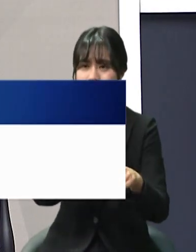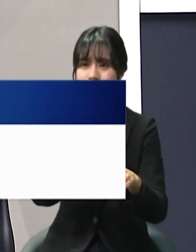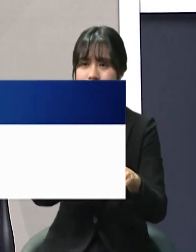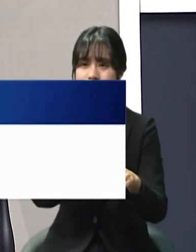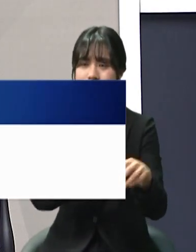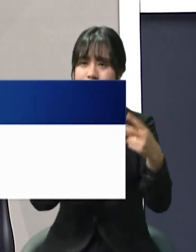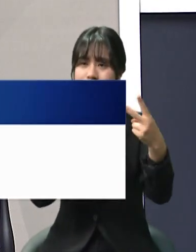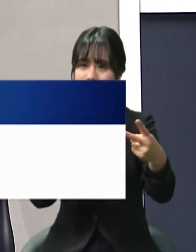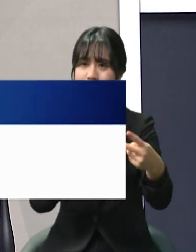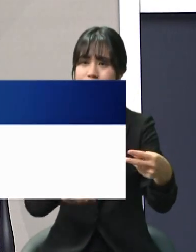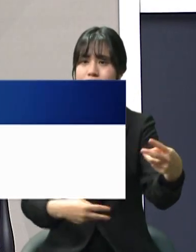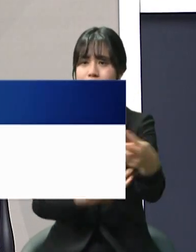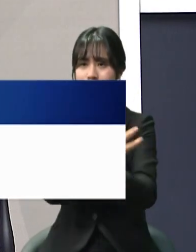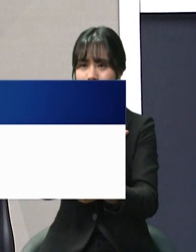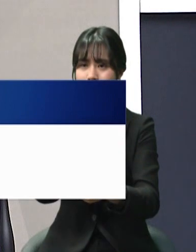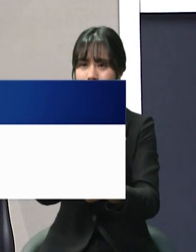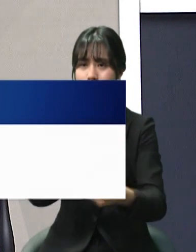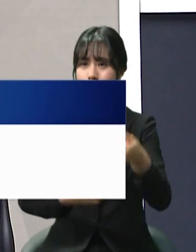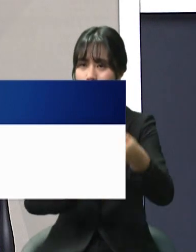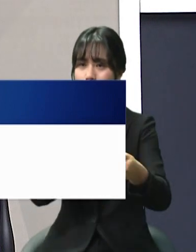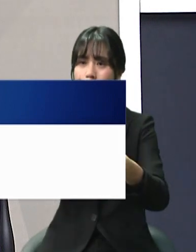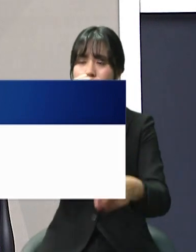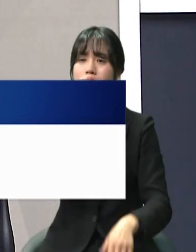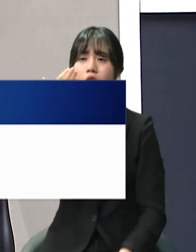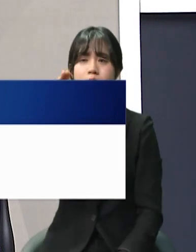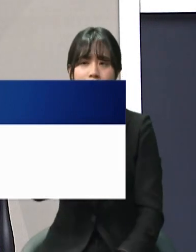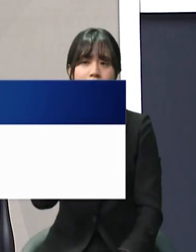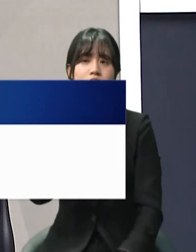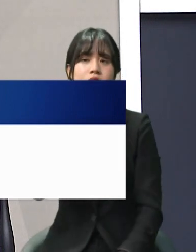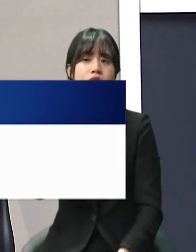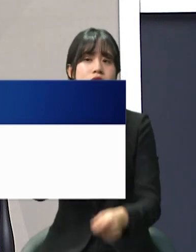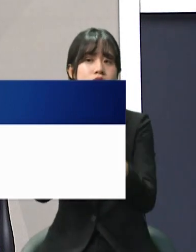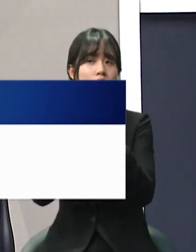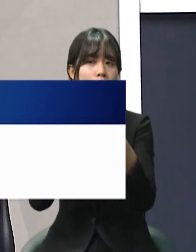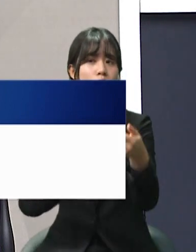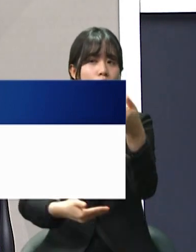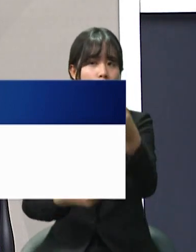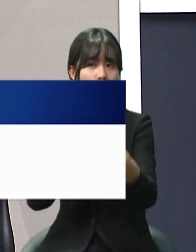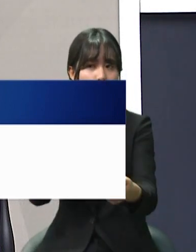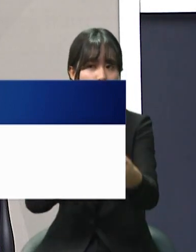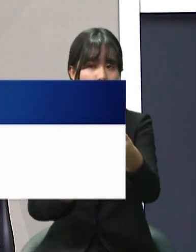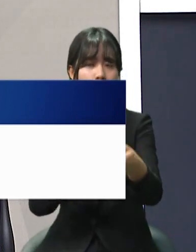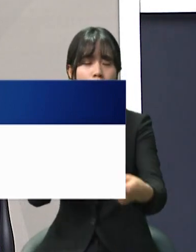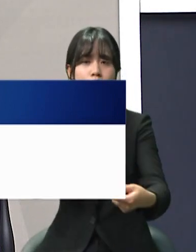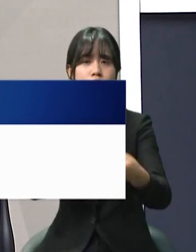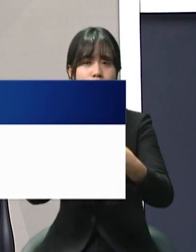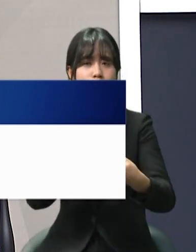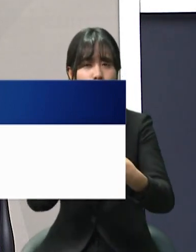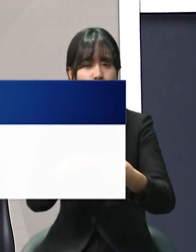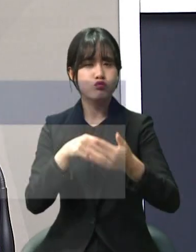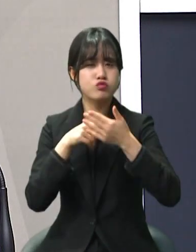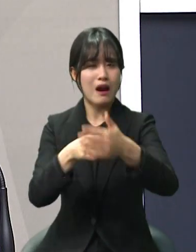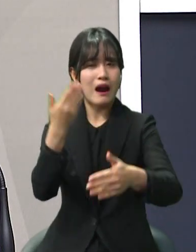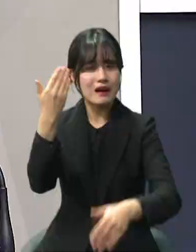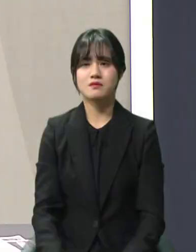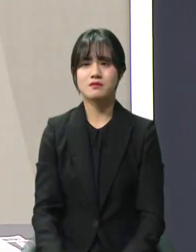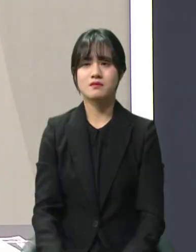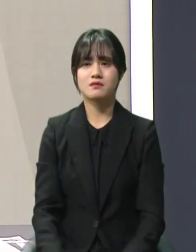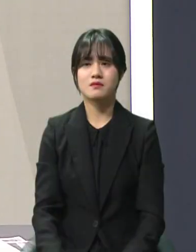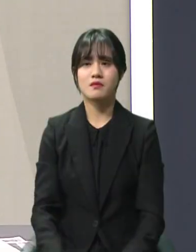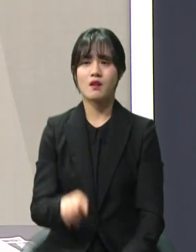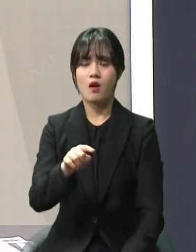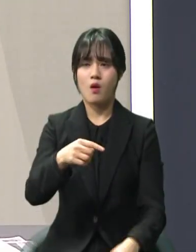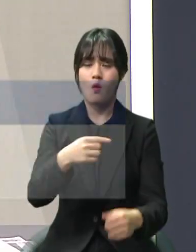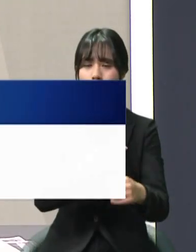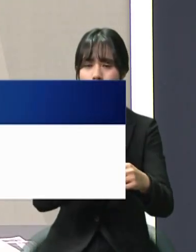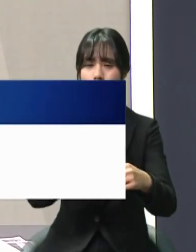제3수도권 외곽고속도로는 현재 조기영 추진이라는 것은 존재하지 않는 걸로 알고 있거든요. 혹시라도 제2